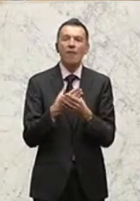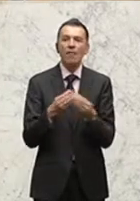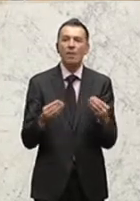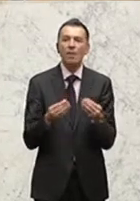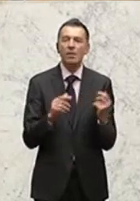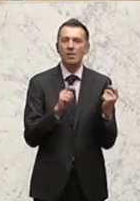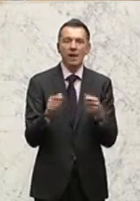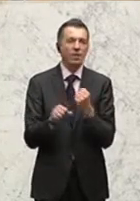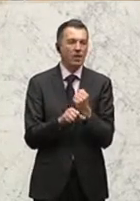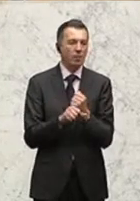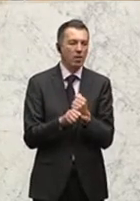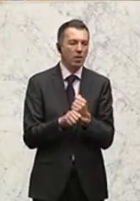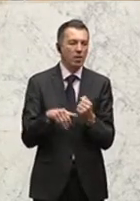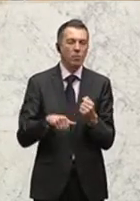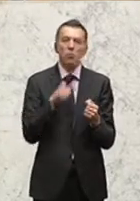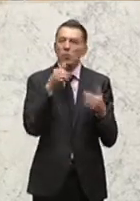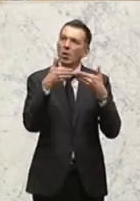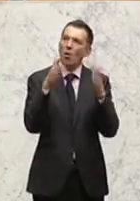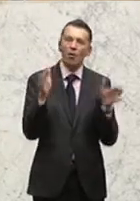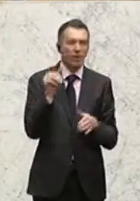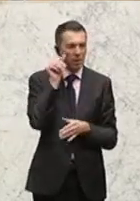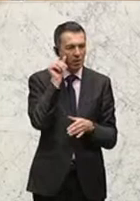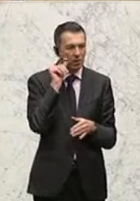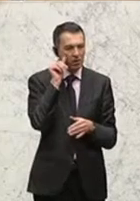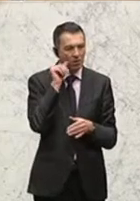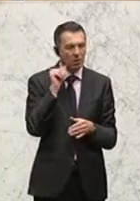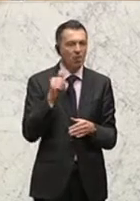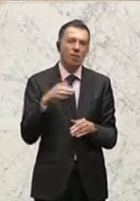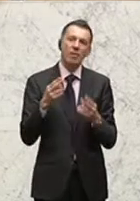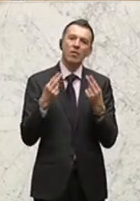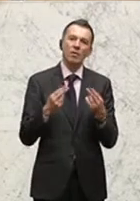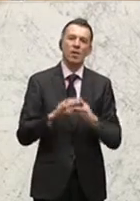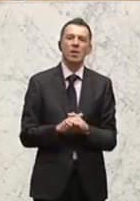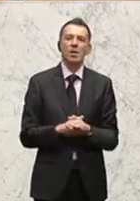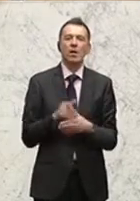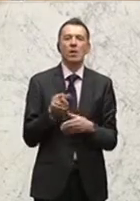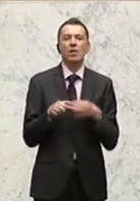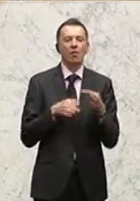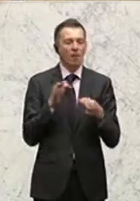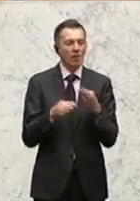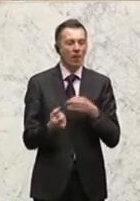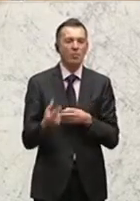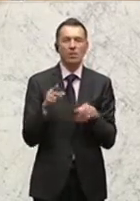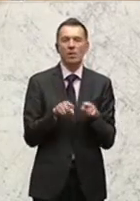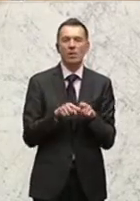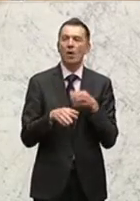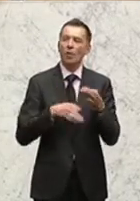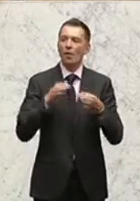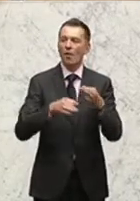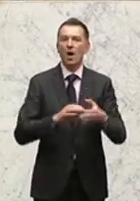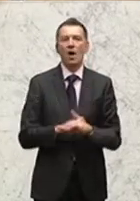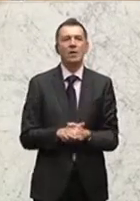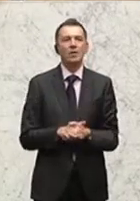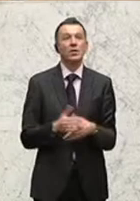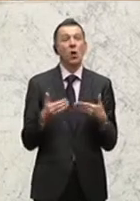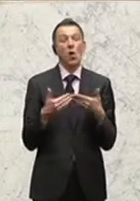diese Personen, auch da muss man etwas Gutes veröffentlichen. Ich glaube, das Wichtigste ist, dass solche Verfahren und gerade auch Verfahren,